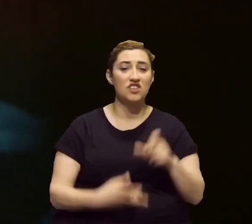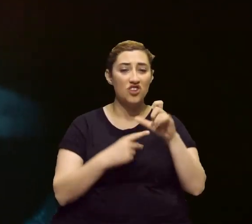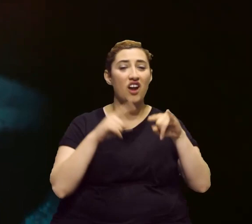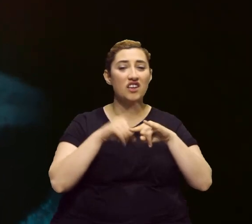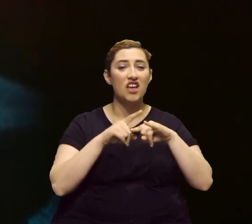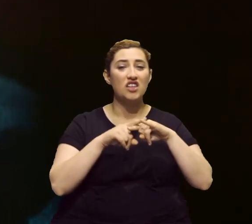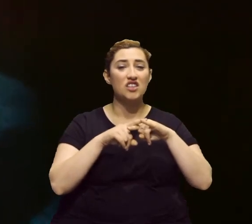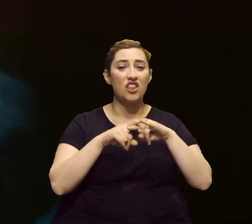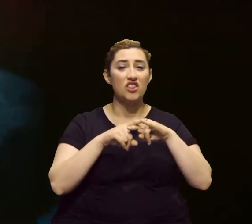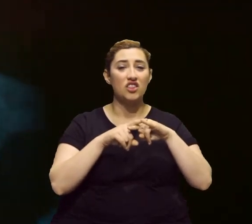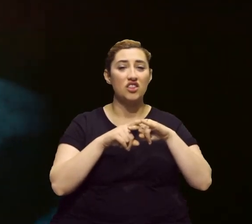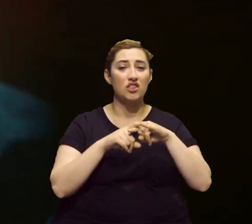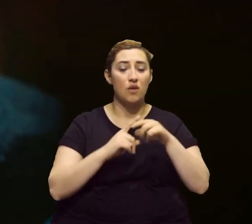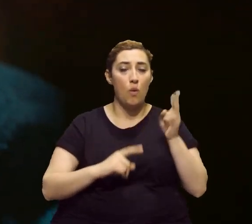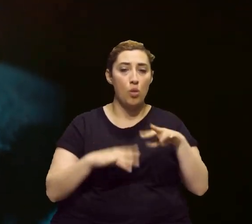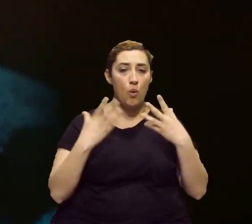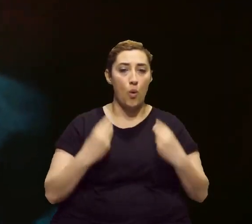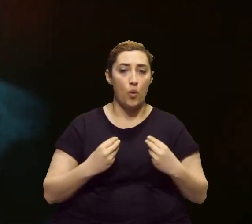Çerkez Hasan can veriyor.